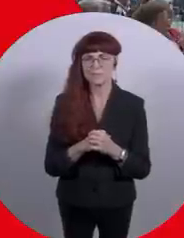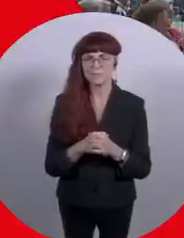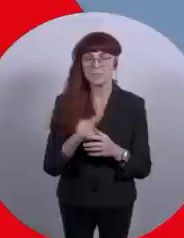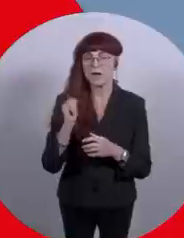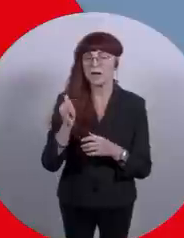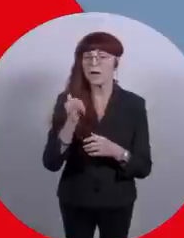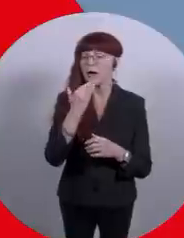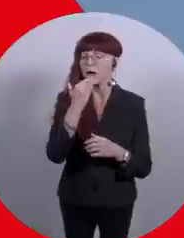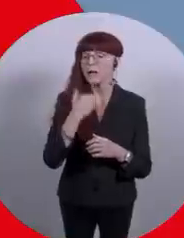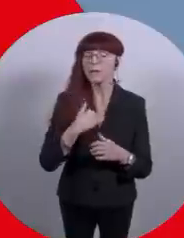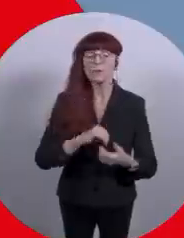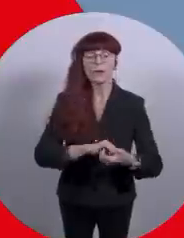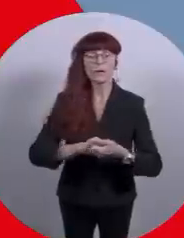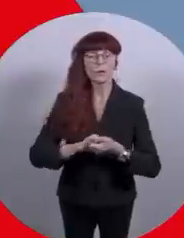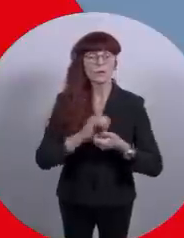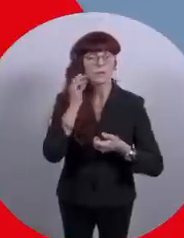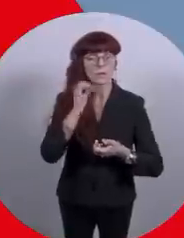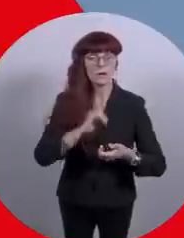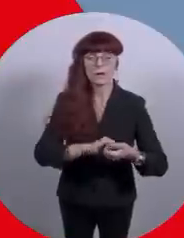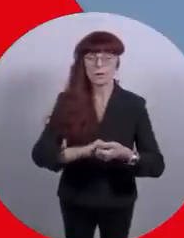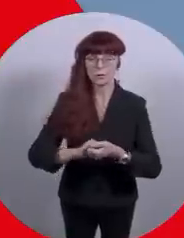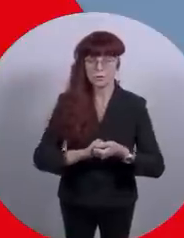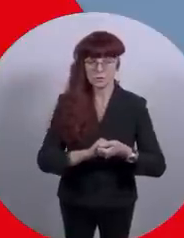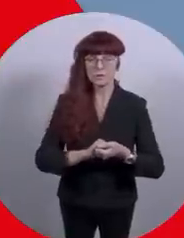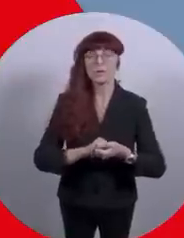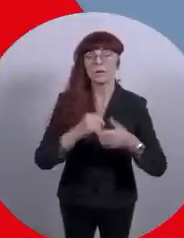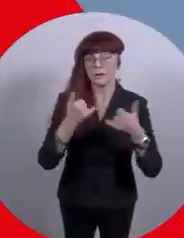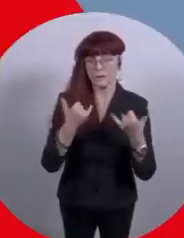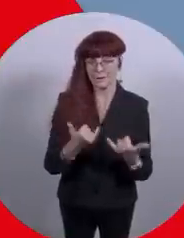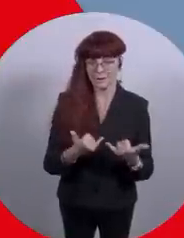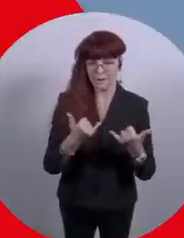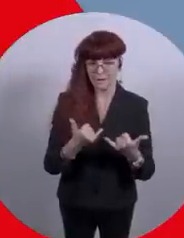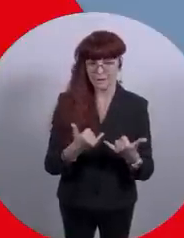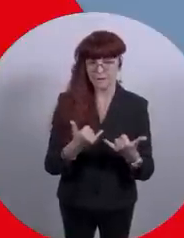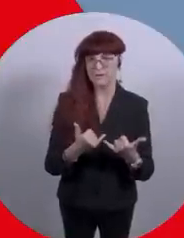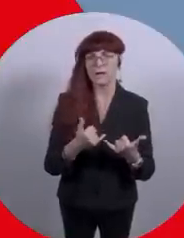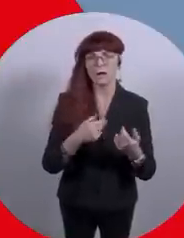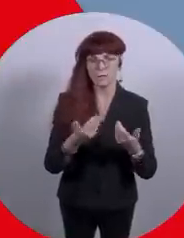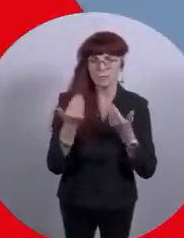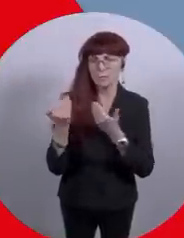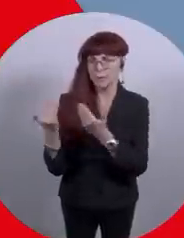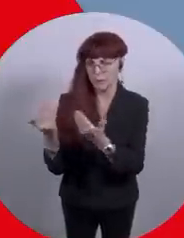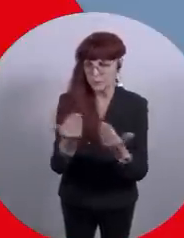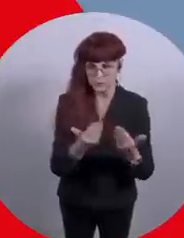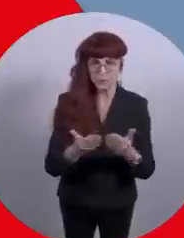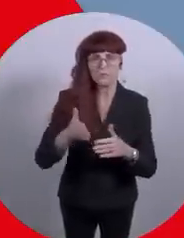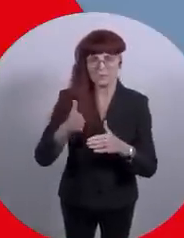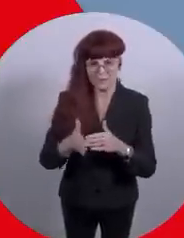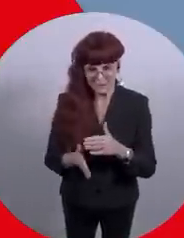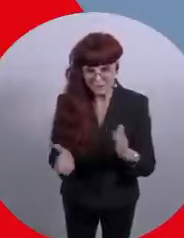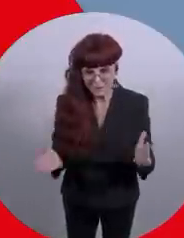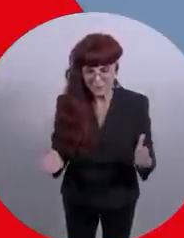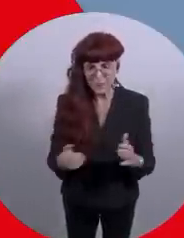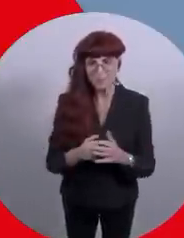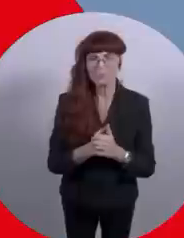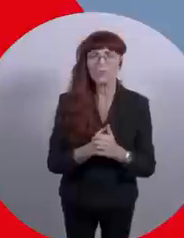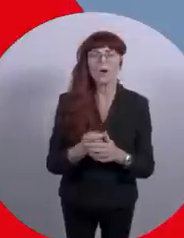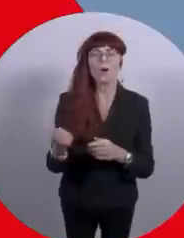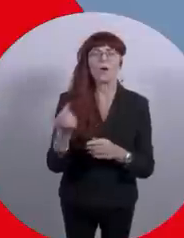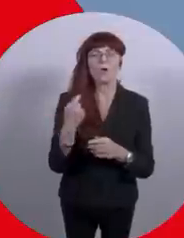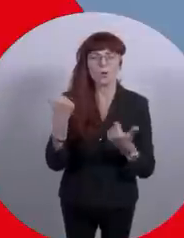ja liebe Genossinnen und Genossen damit ist einmal die der Regen der Begrüßung abgeschlossen wir kommen damit zur